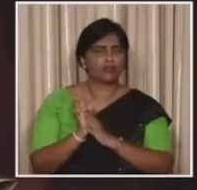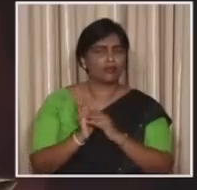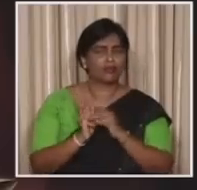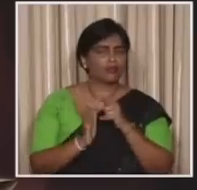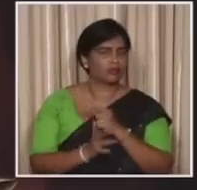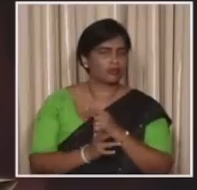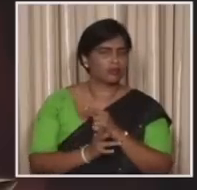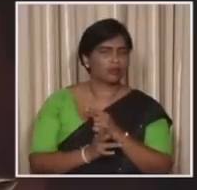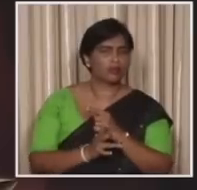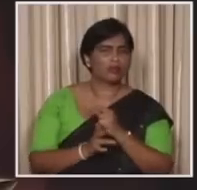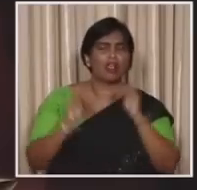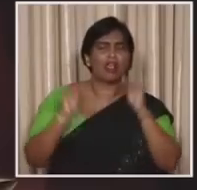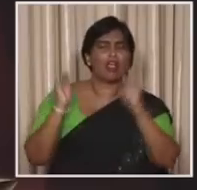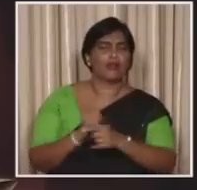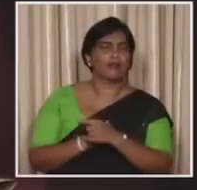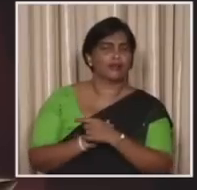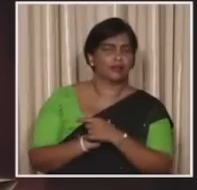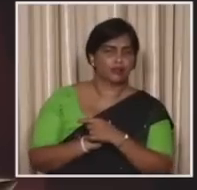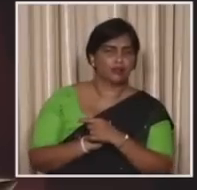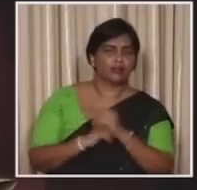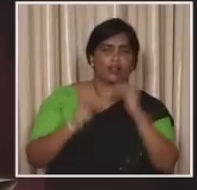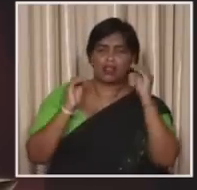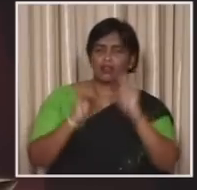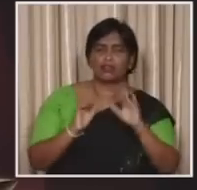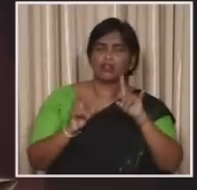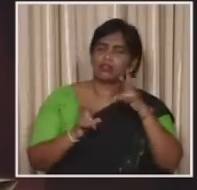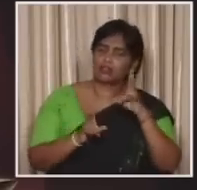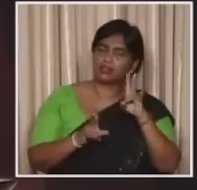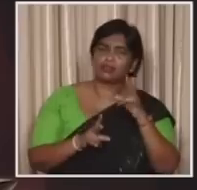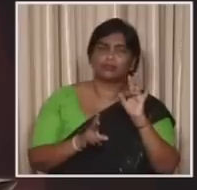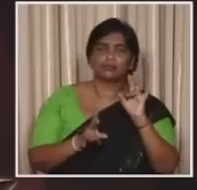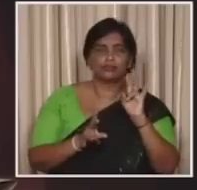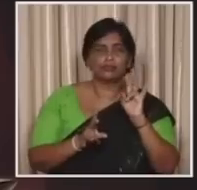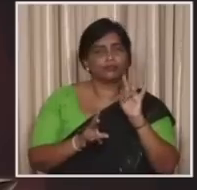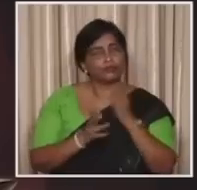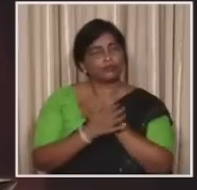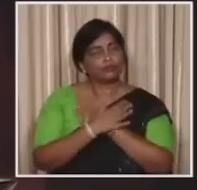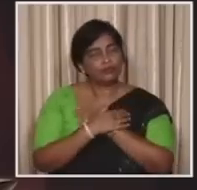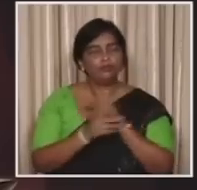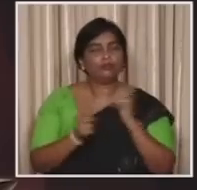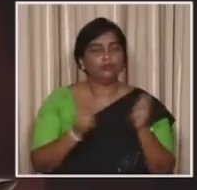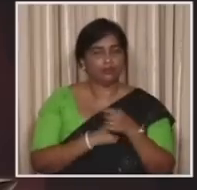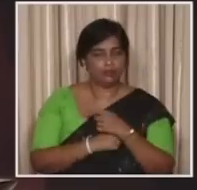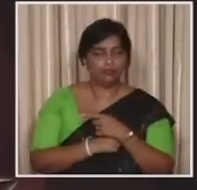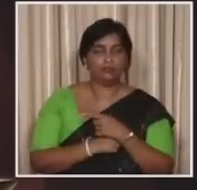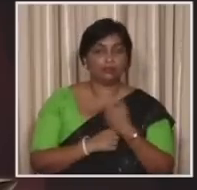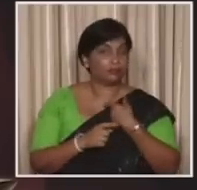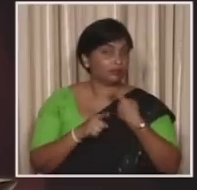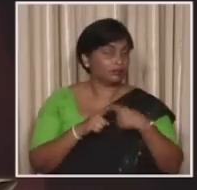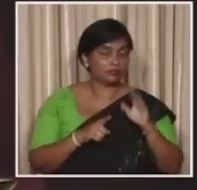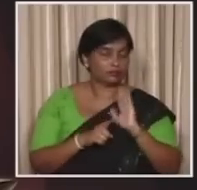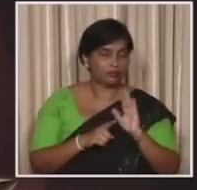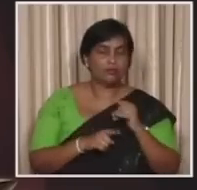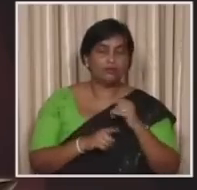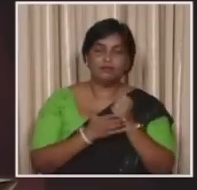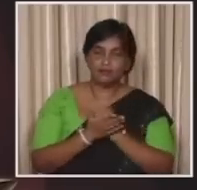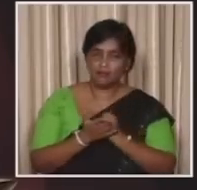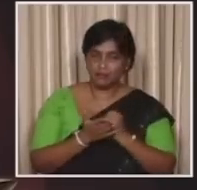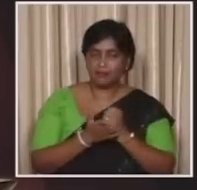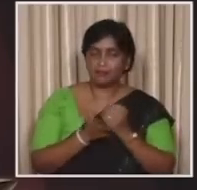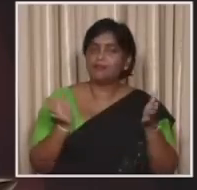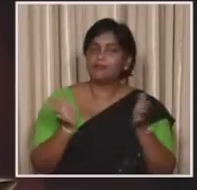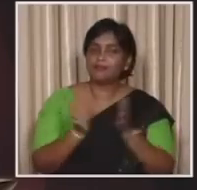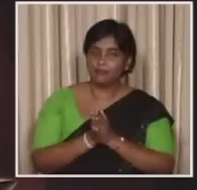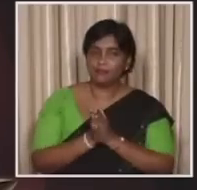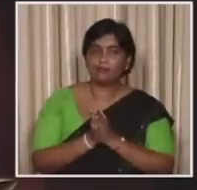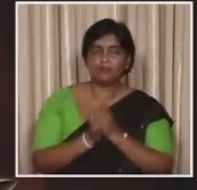මේ ඒක සීමා වෙනවා ඒක සීමාවක් නෙමෙයි 225ම ආදරේ ක්‍රිකට් වලට මේ මේ අපි විතරක් නෙමෙයි මේ හැමෝම එකට එක්ක